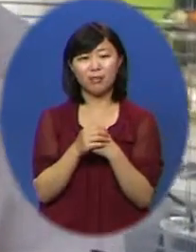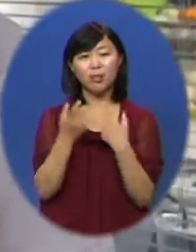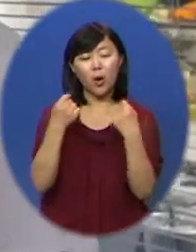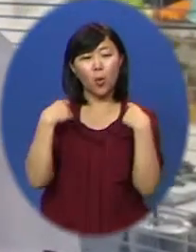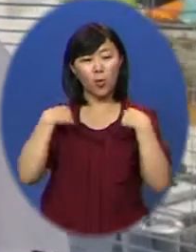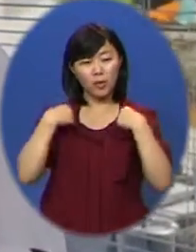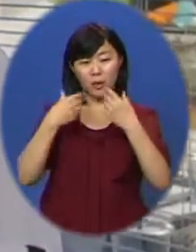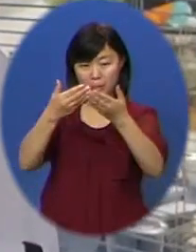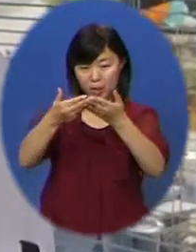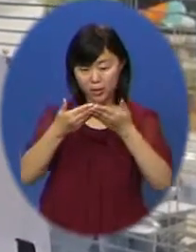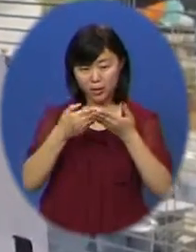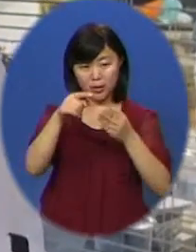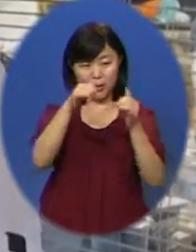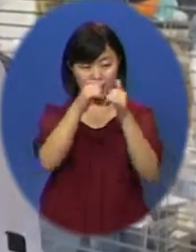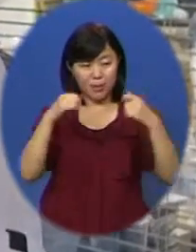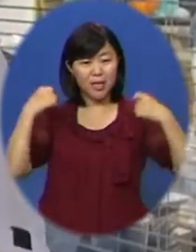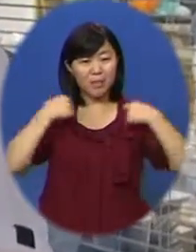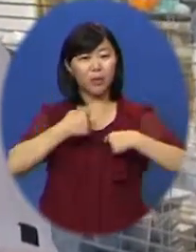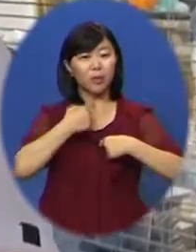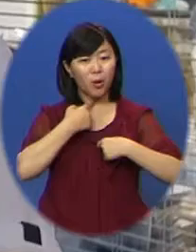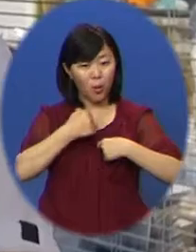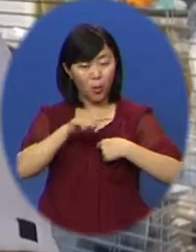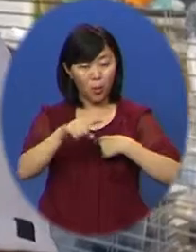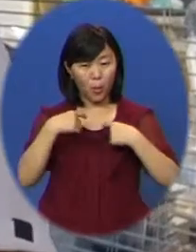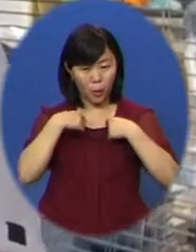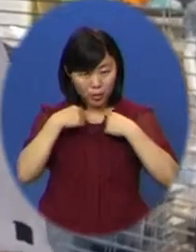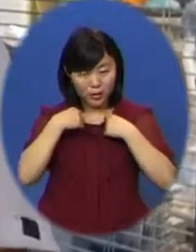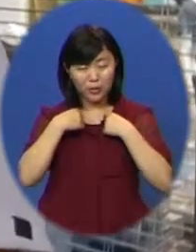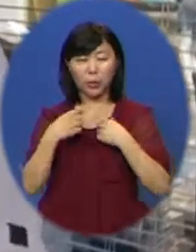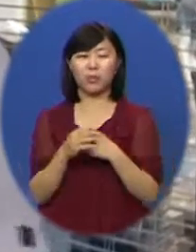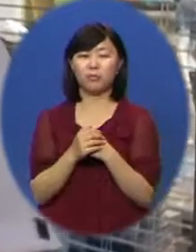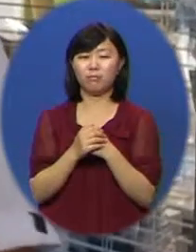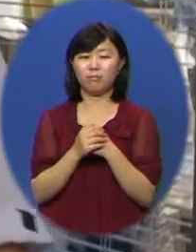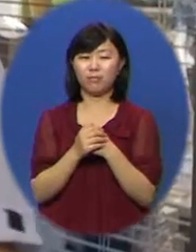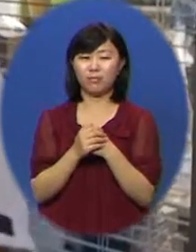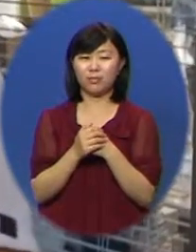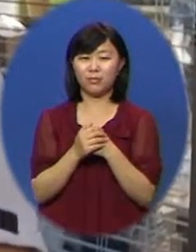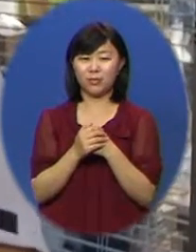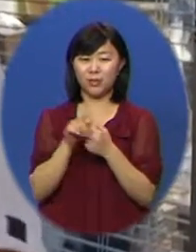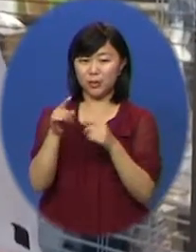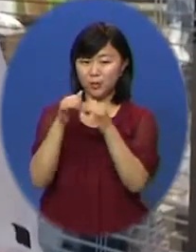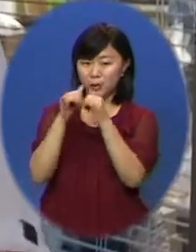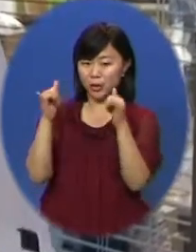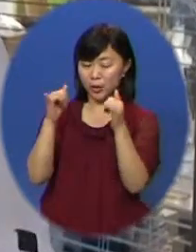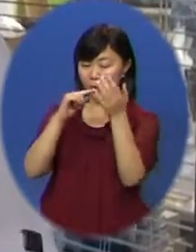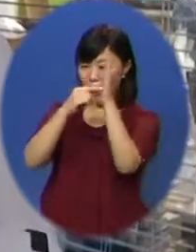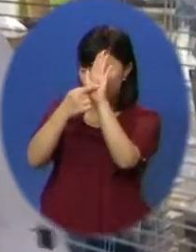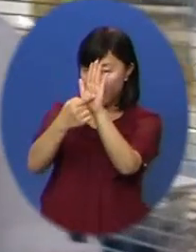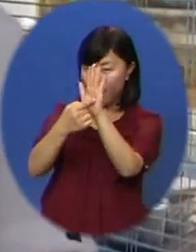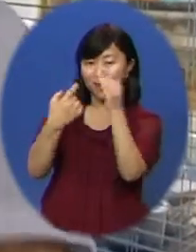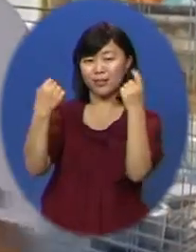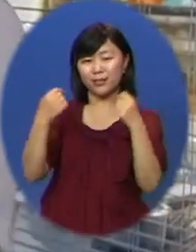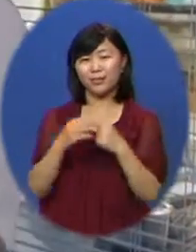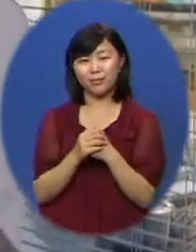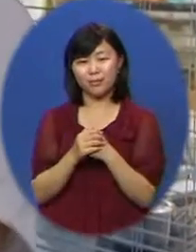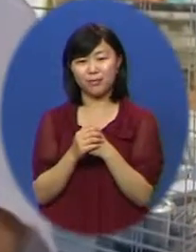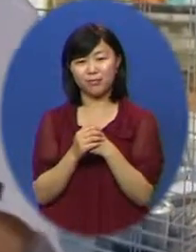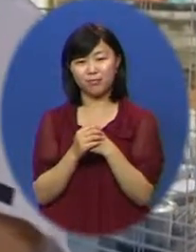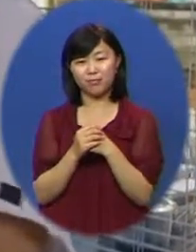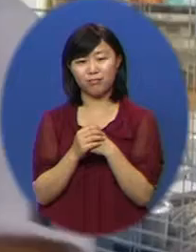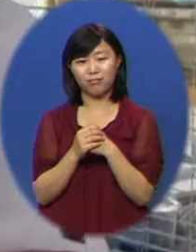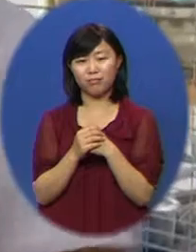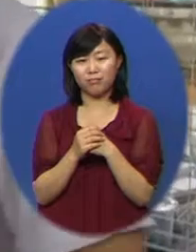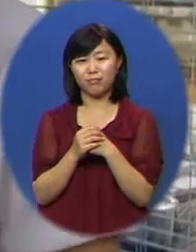옷들을 받아서 그분이 입었던 옷을 가지고 그분을 나타낸 작업이든 뭐 그런 다양한 형식으로